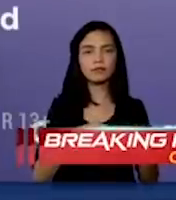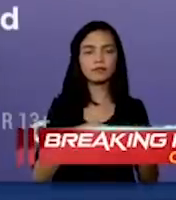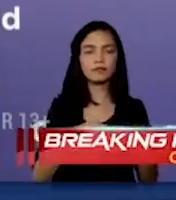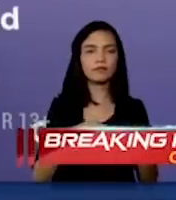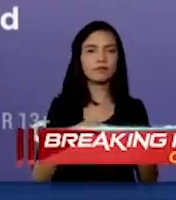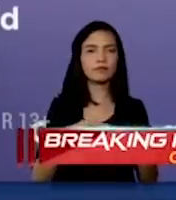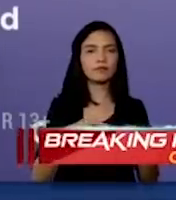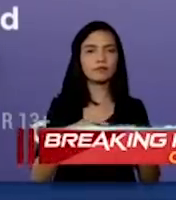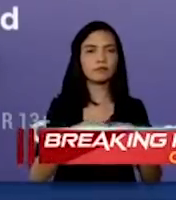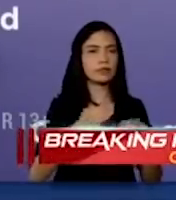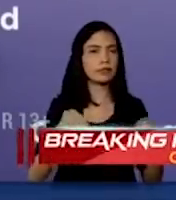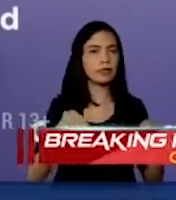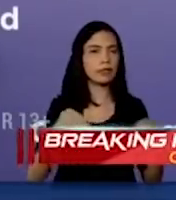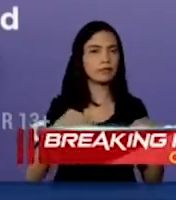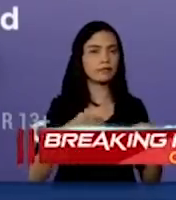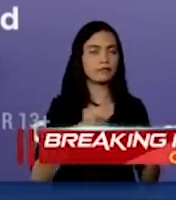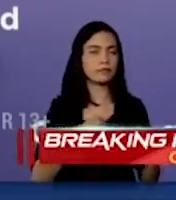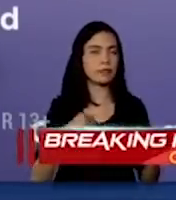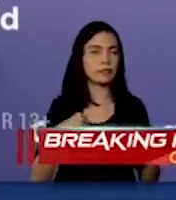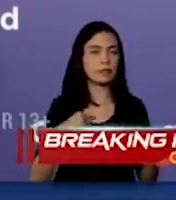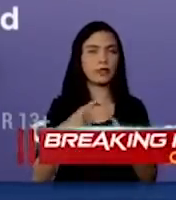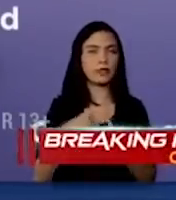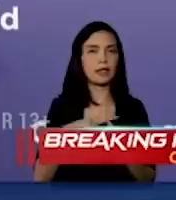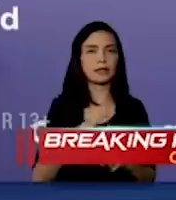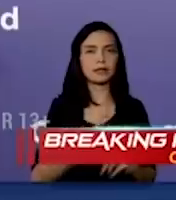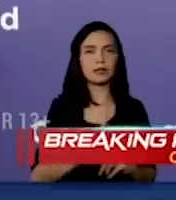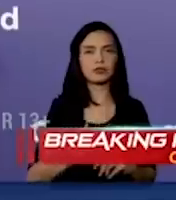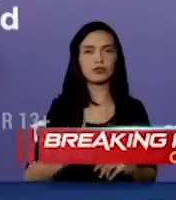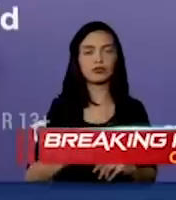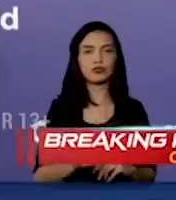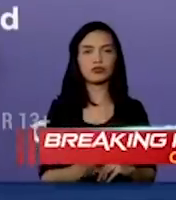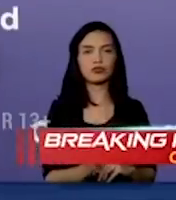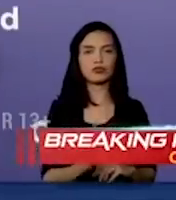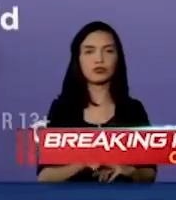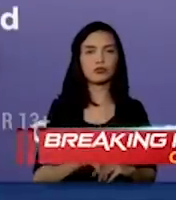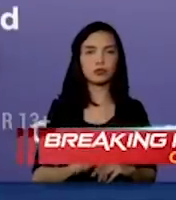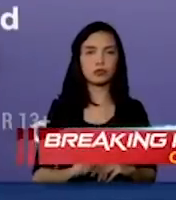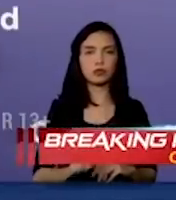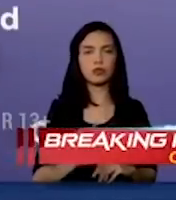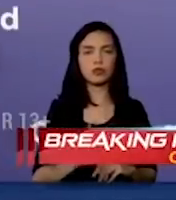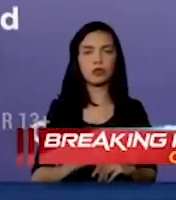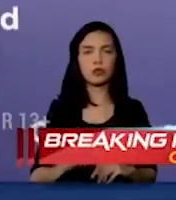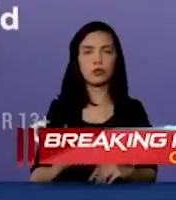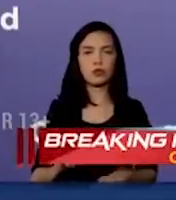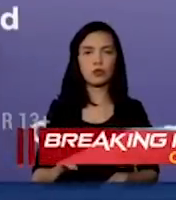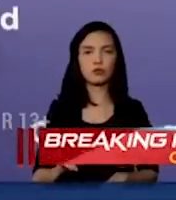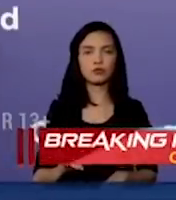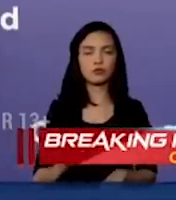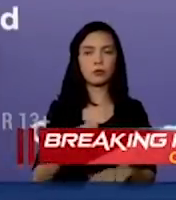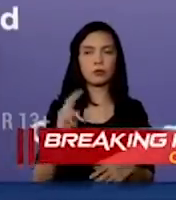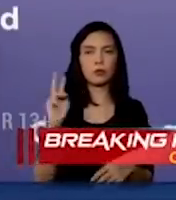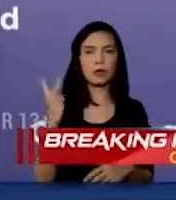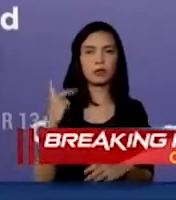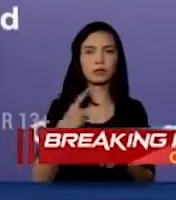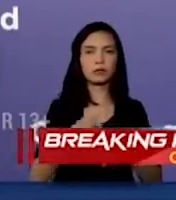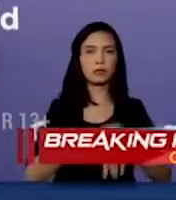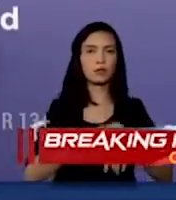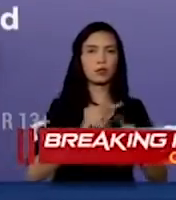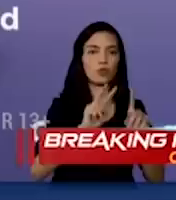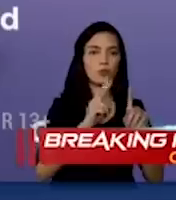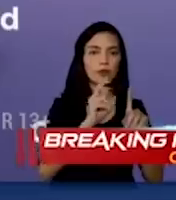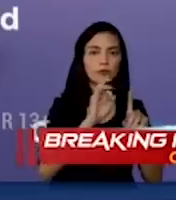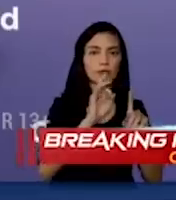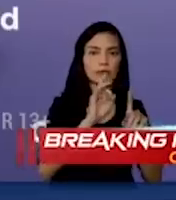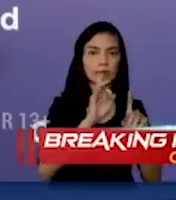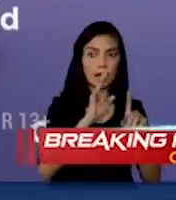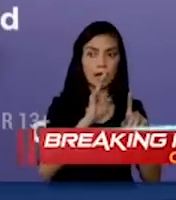pada tanggal satu Juli 2012 yang kita Impun datanya dari kemarin 02.00